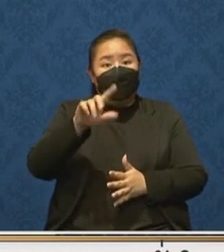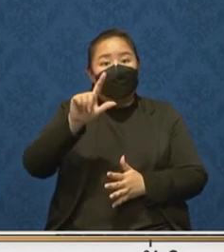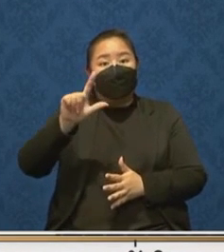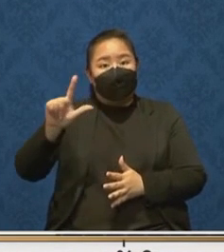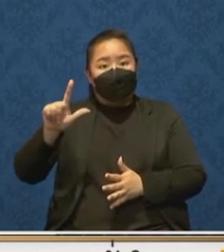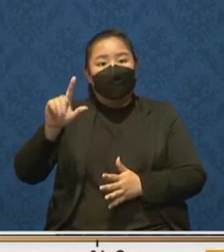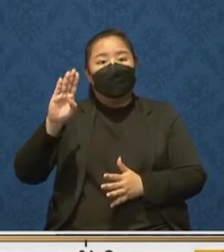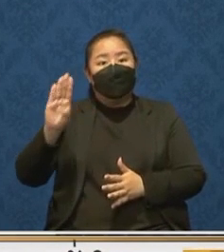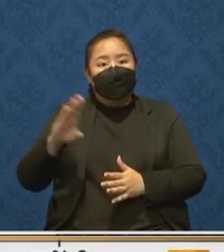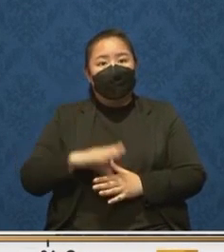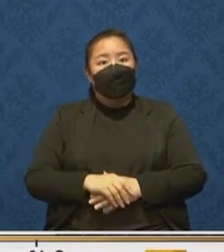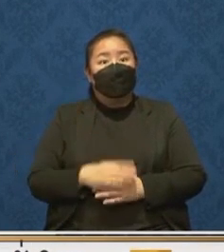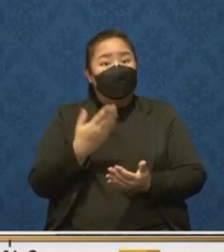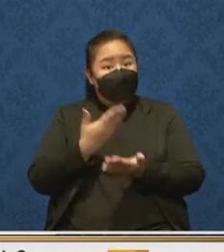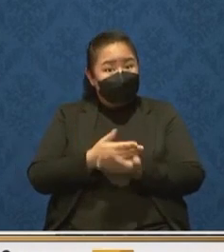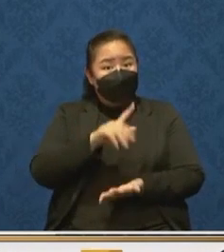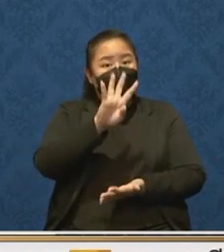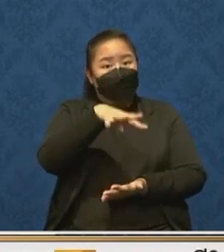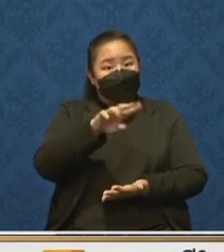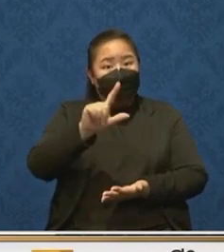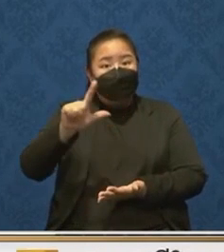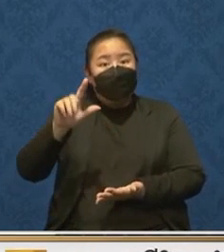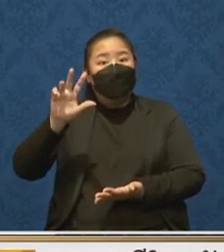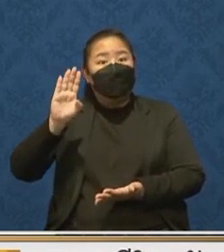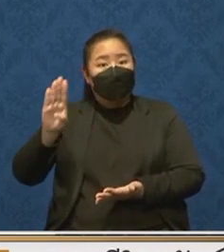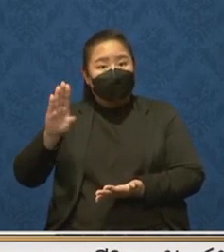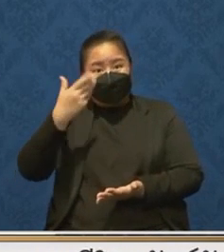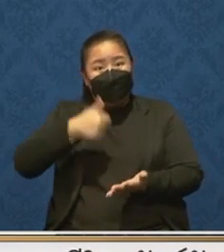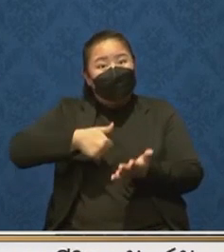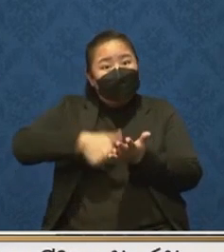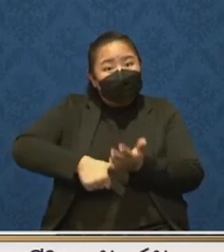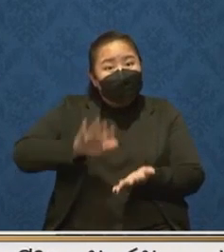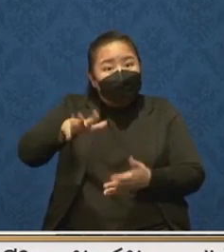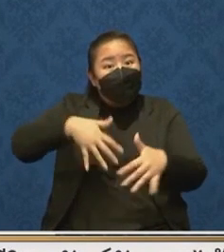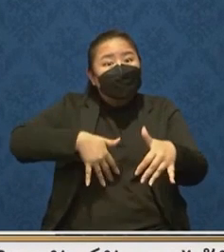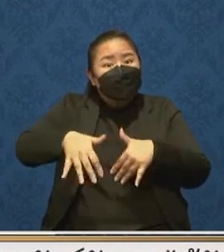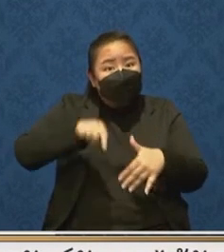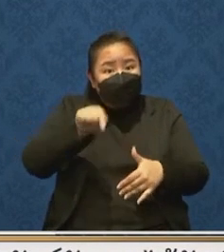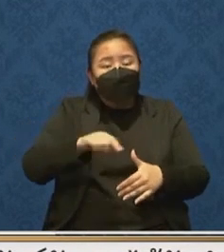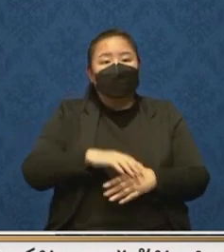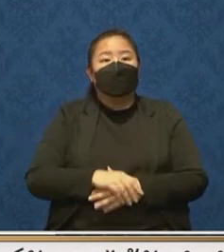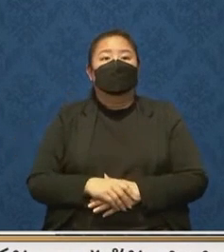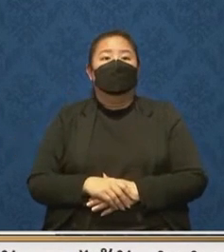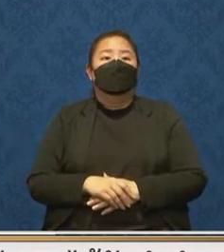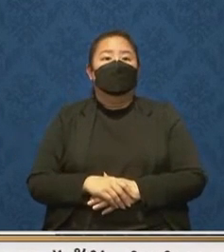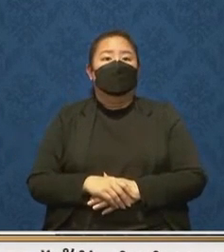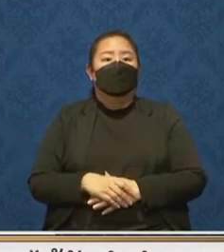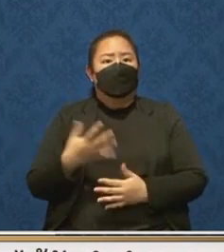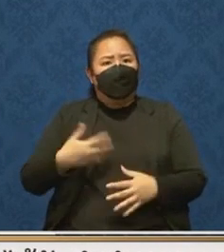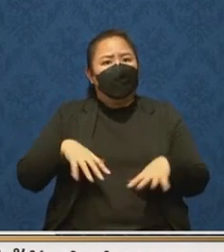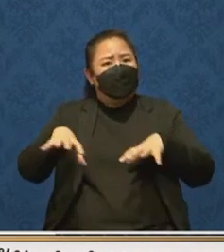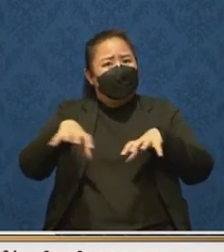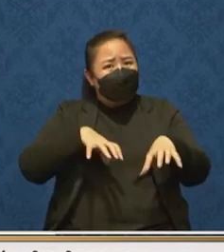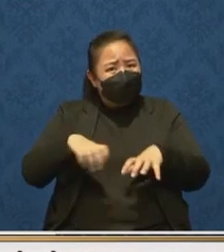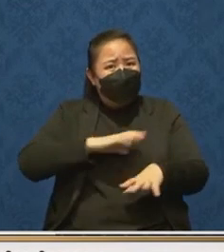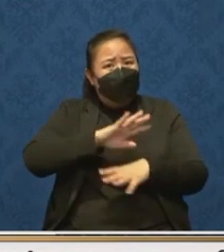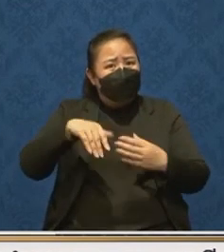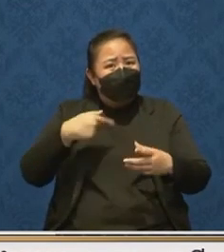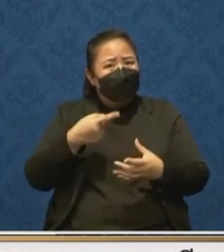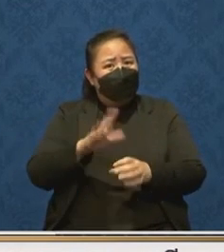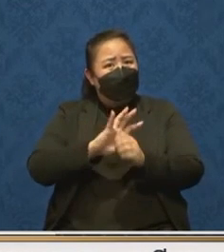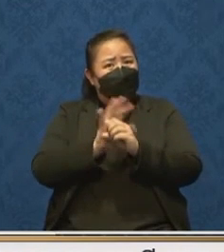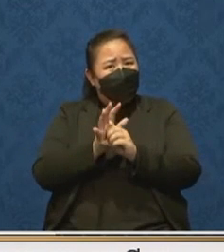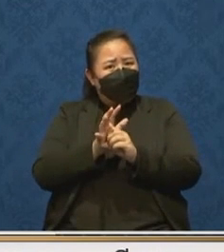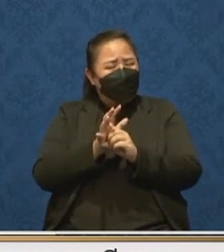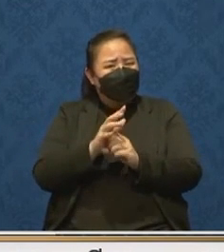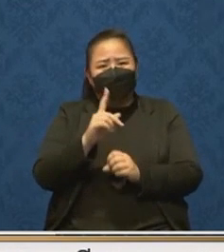ล้านบาทเงิน 4,000 ลานบาทเป็นภาษีอากรของประชาชนเฉีดายครับว่าการบรหารจัดการโวิของเราผด